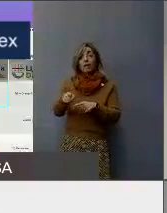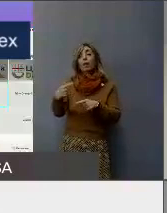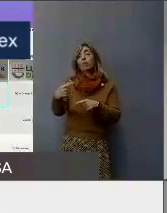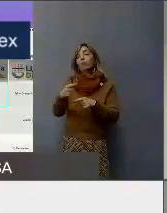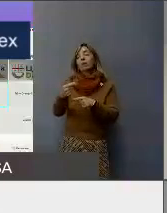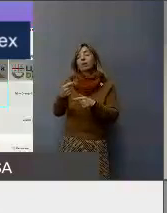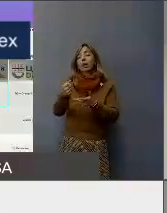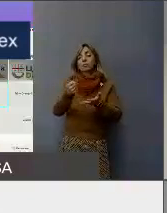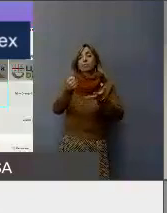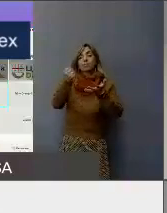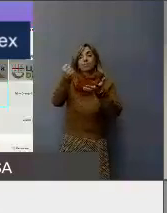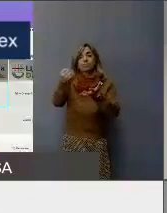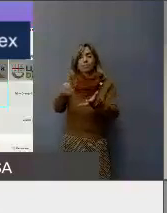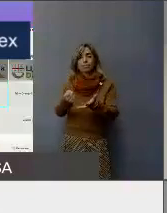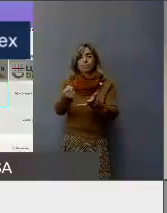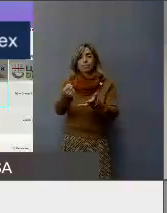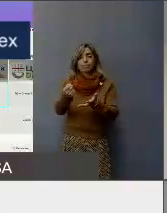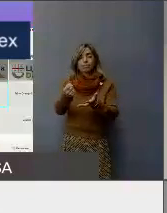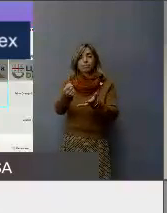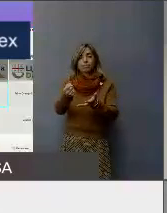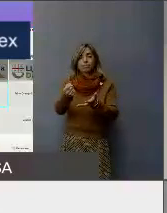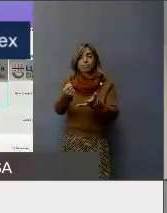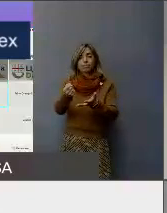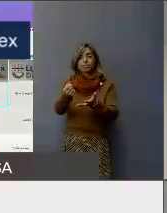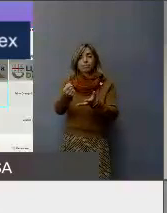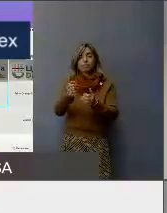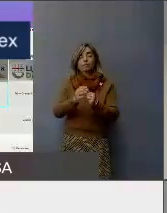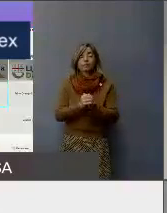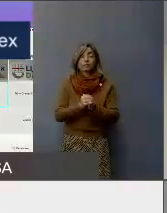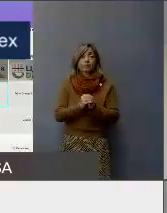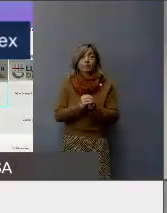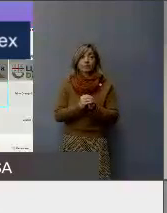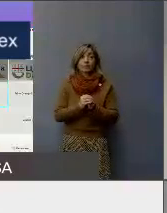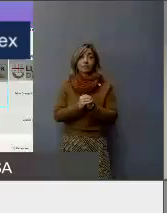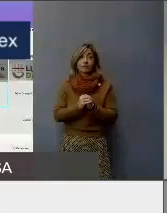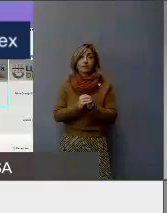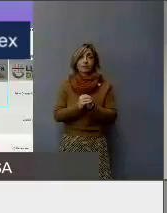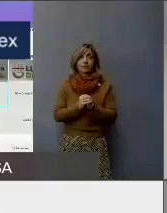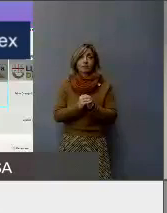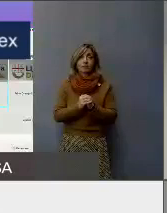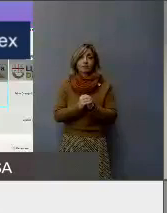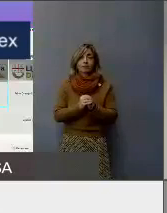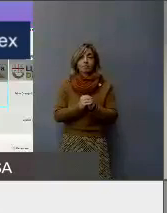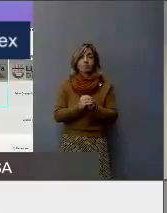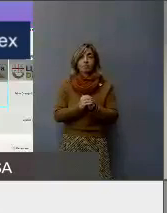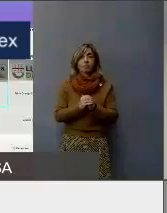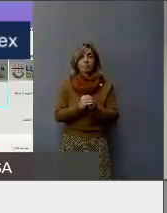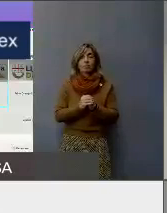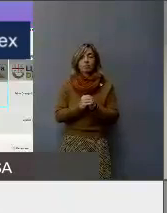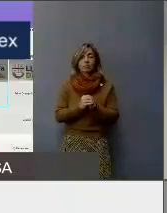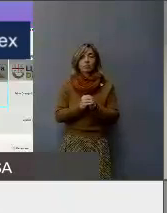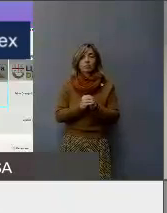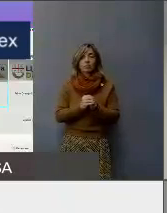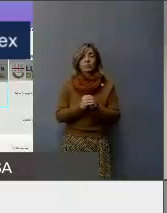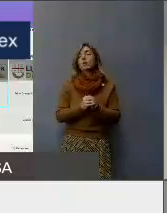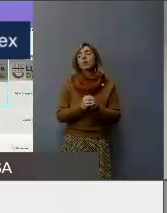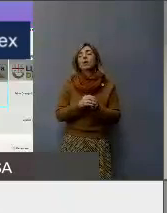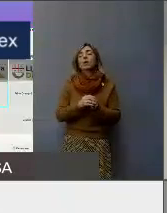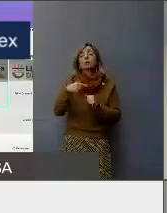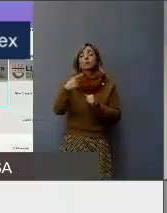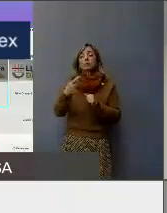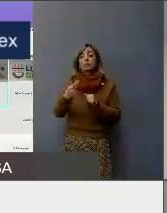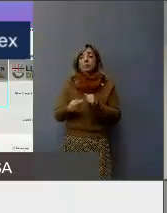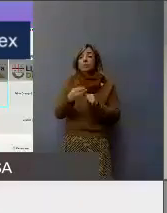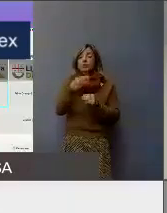relativa entità vengo poi citato con le di quanto previsto al